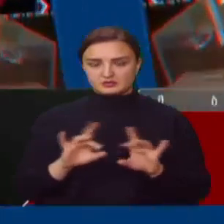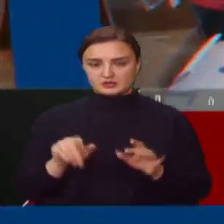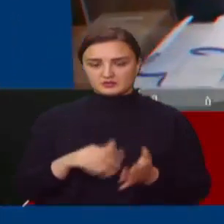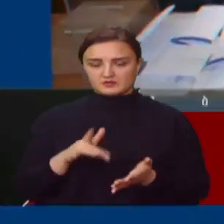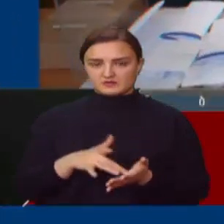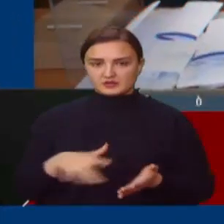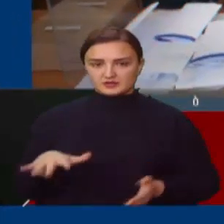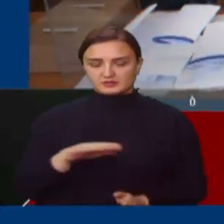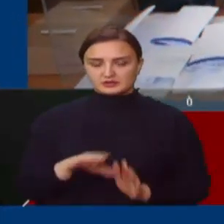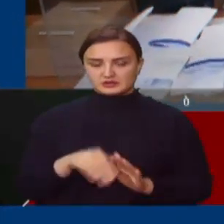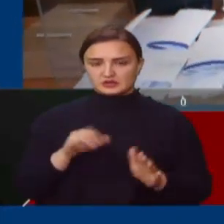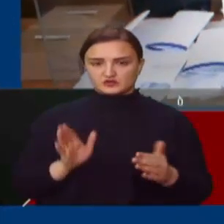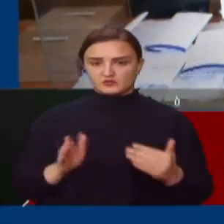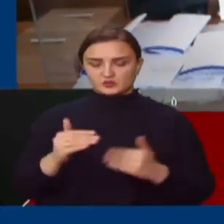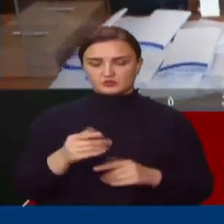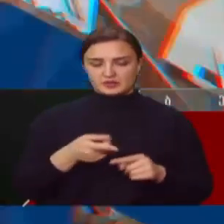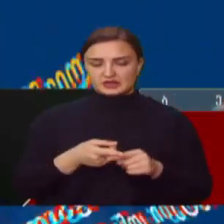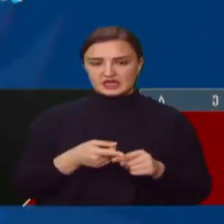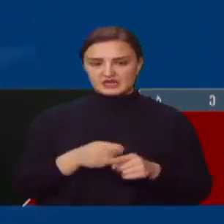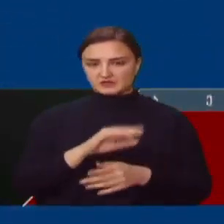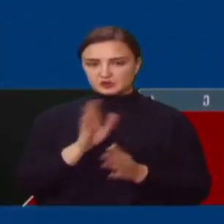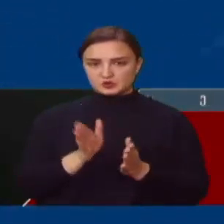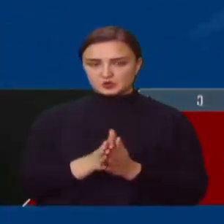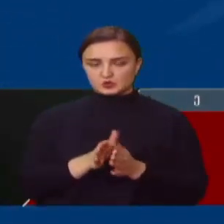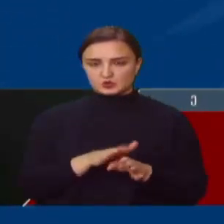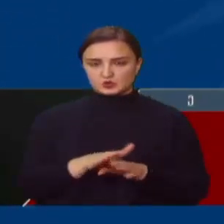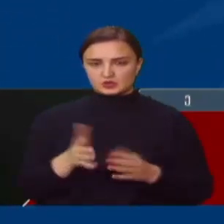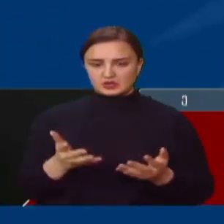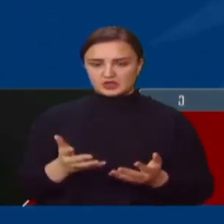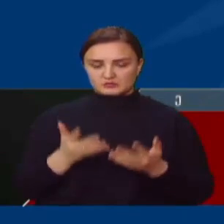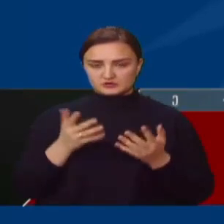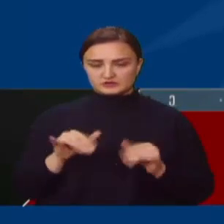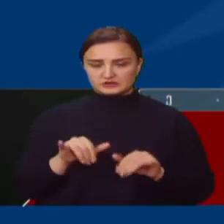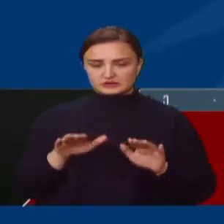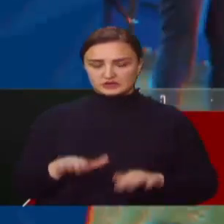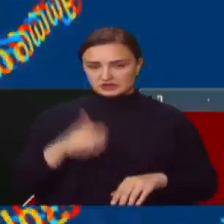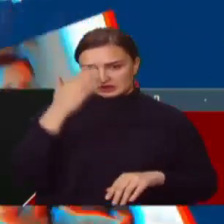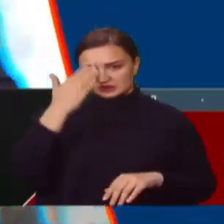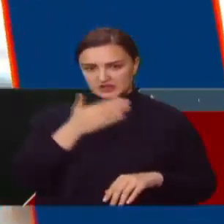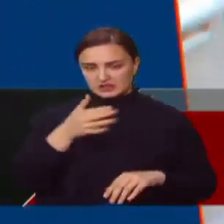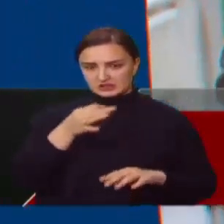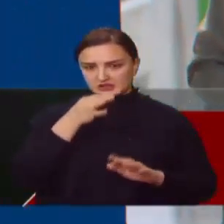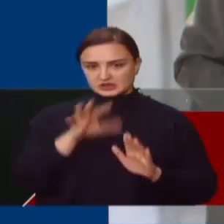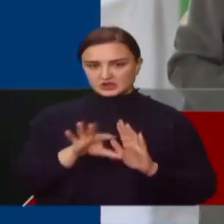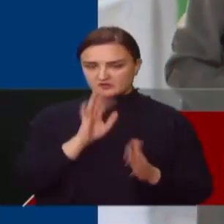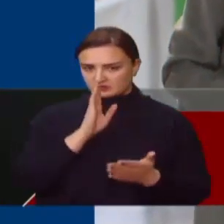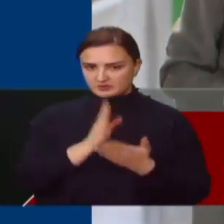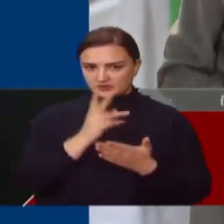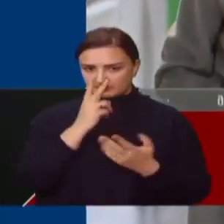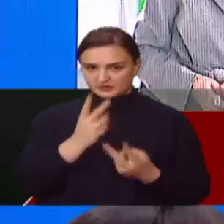kveqnebshi saarchevno qutebi naxevrad an srulad gamjurvalia Sadat amomrchevlis archevani pirdapir